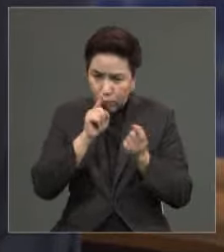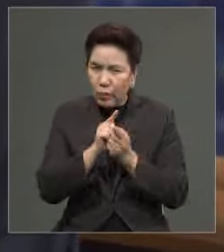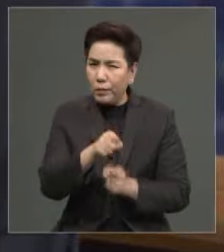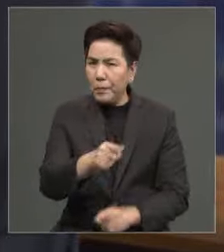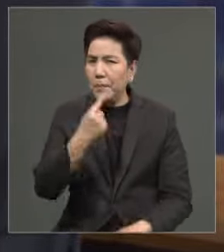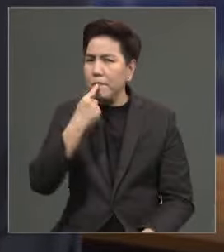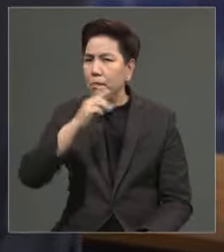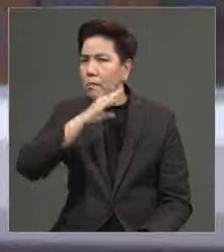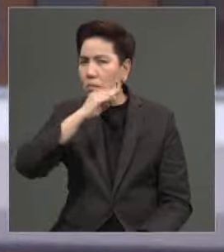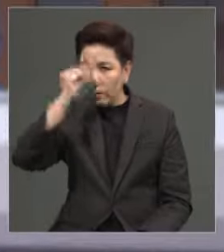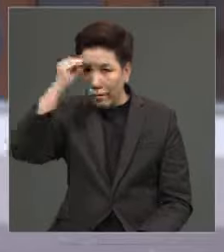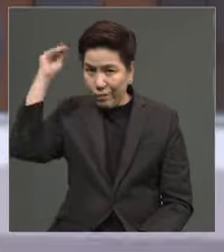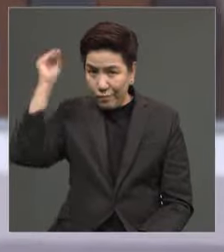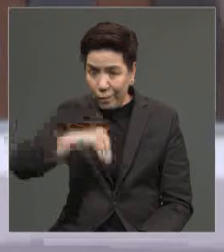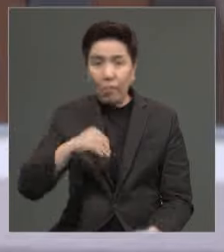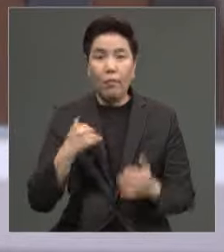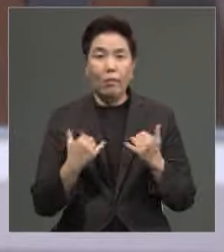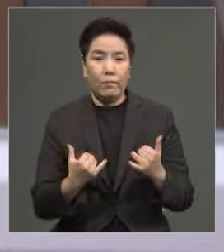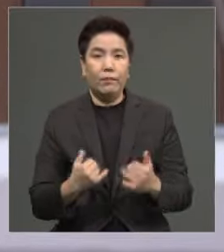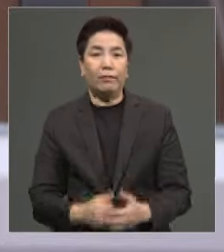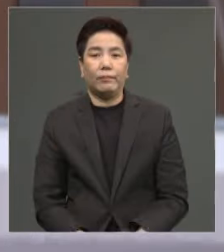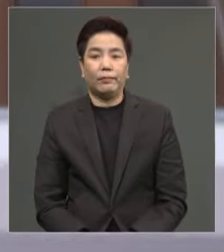การแจ้งความเท็จนะครับ